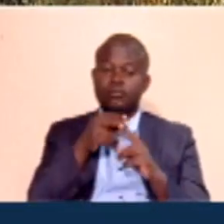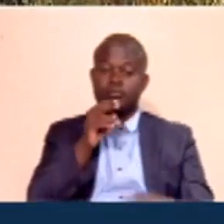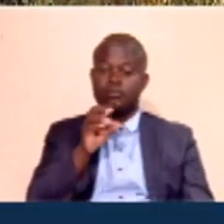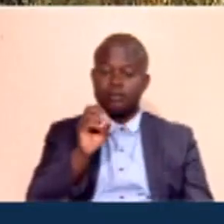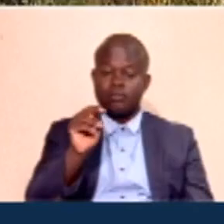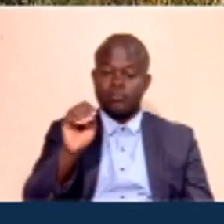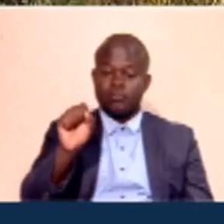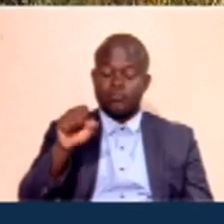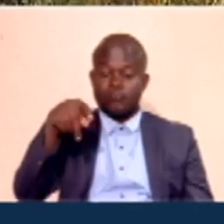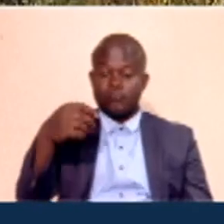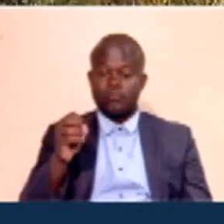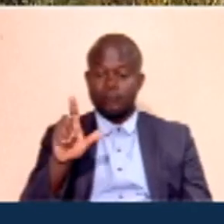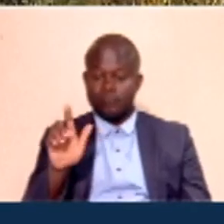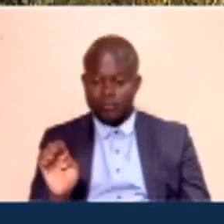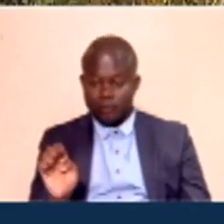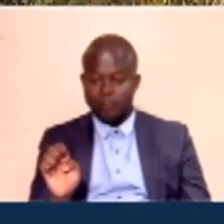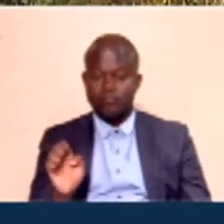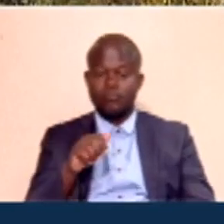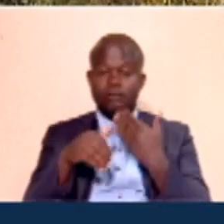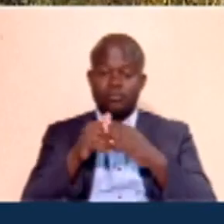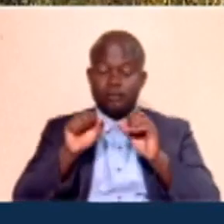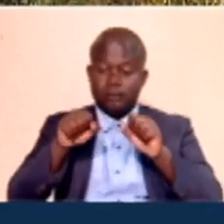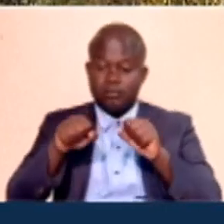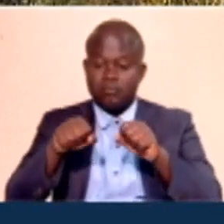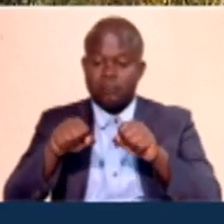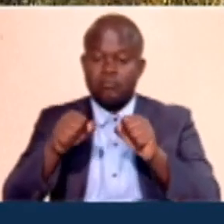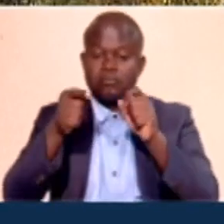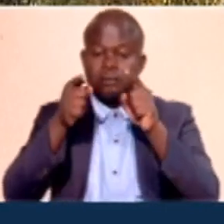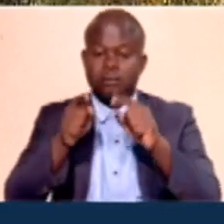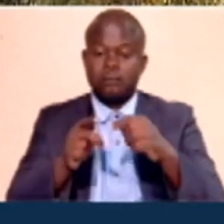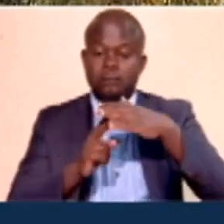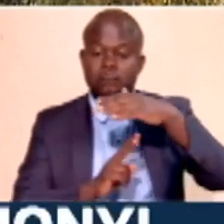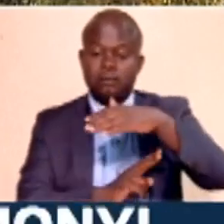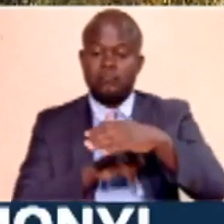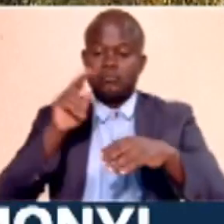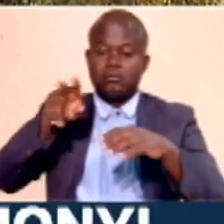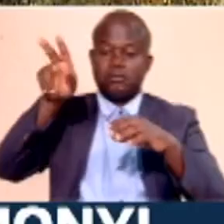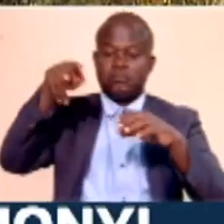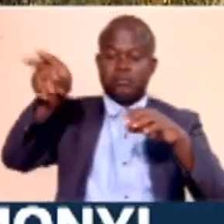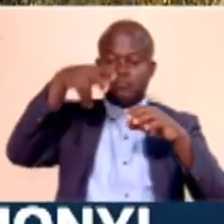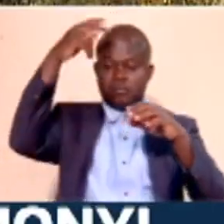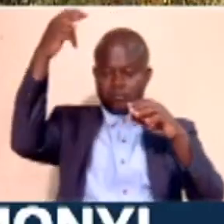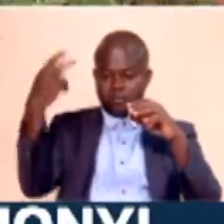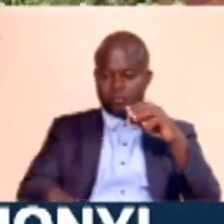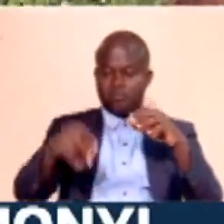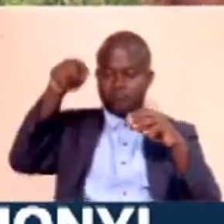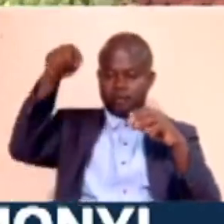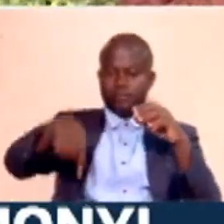wa hano hepfo yari ari ku ipikipiki ageze ku rutindo arahanuka